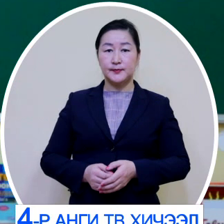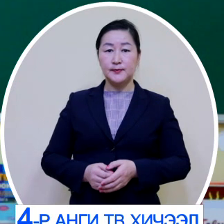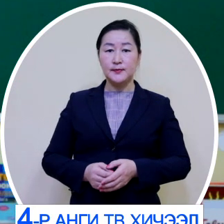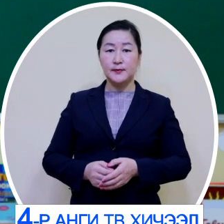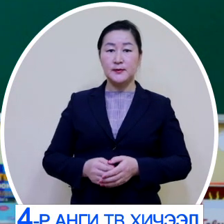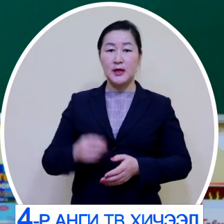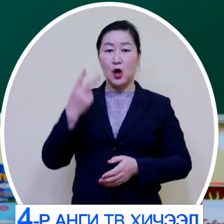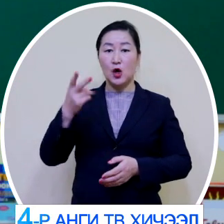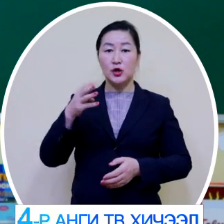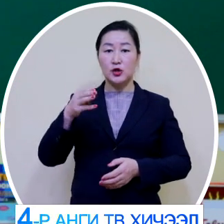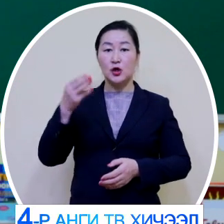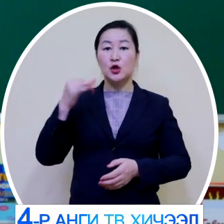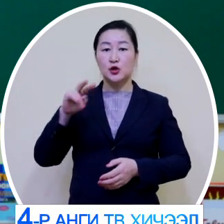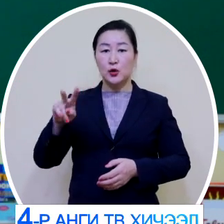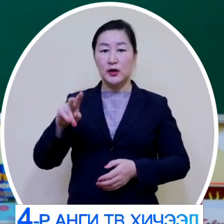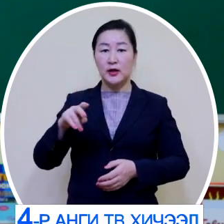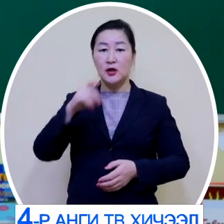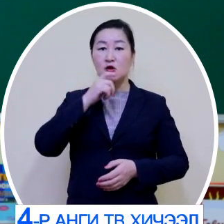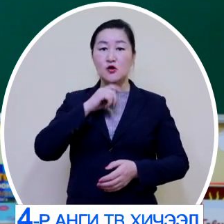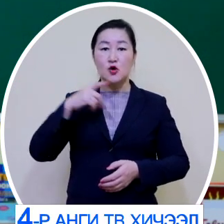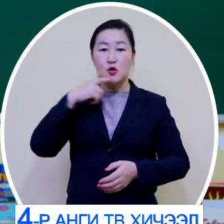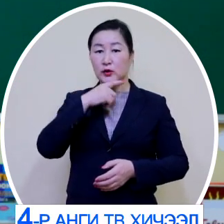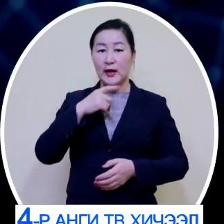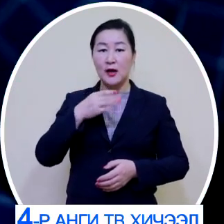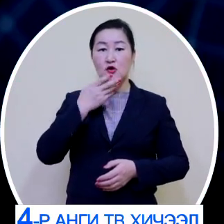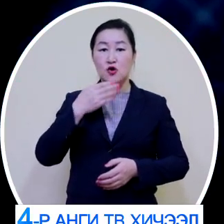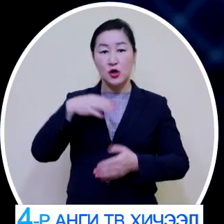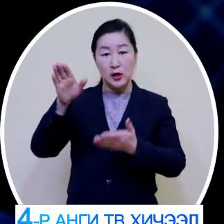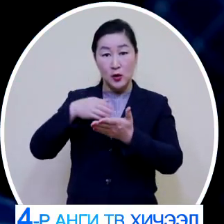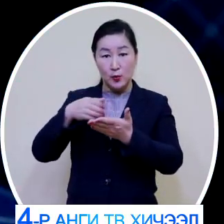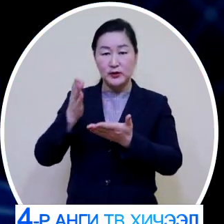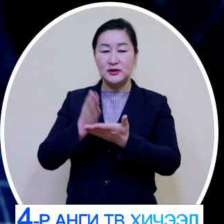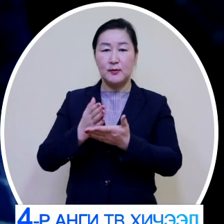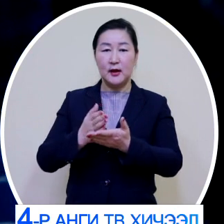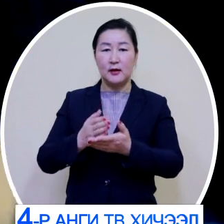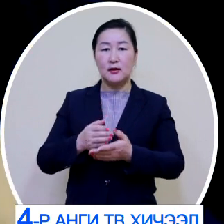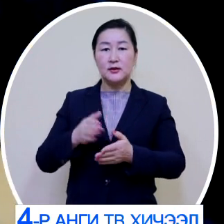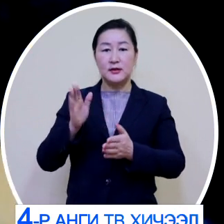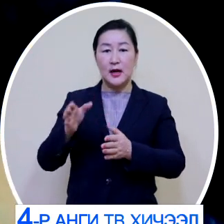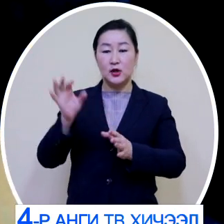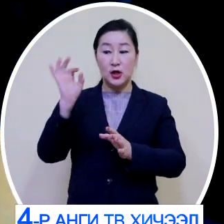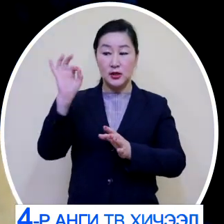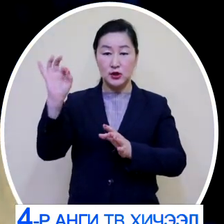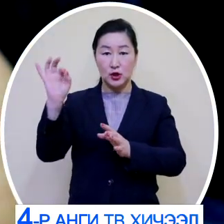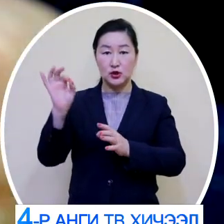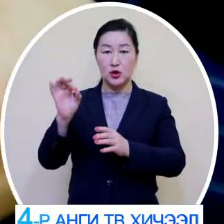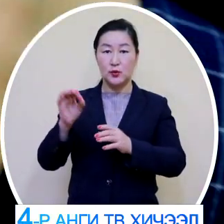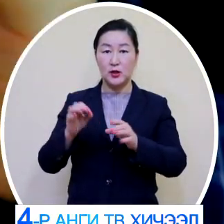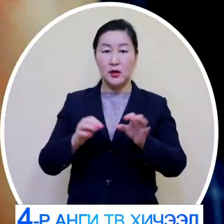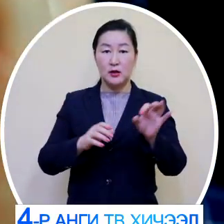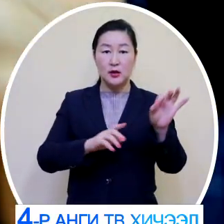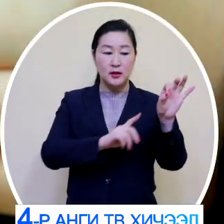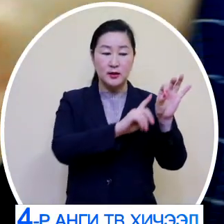өнгөөр хоёр туйлыг ялгаад өгцөн байгаа. За, тэгвэл энэ дугуй соронзны хувьд мөн улаан, цинхэр гэсэн өнгөнүүд байгааг харж байна.